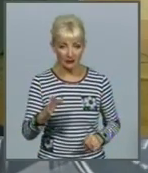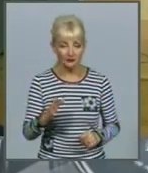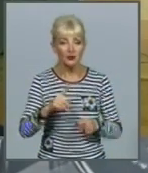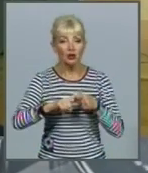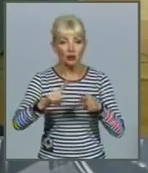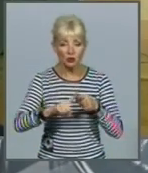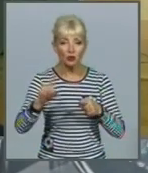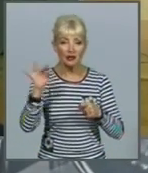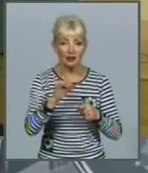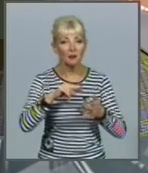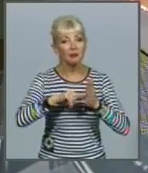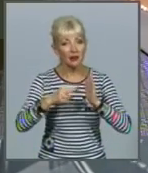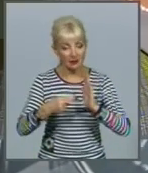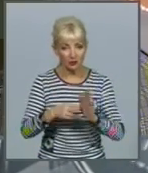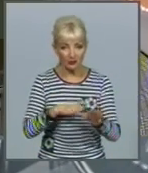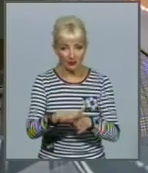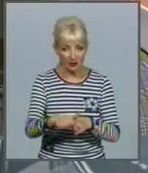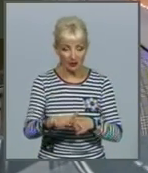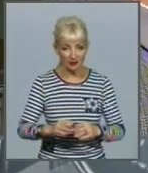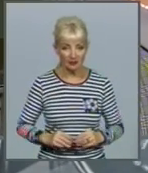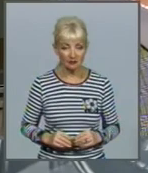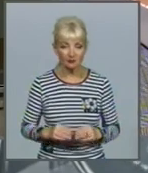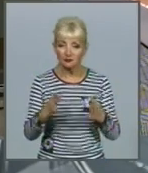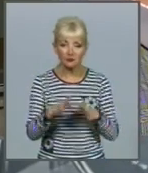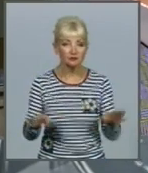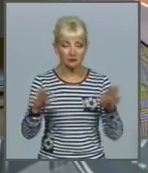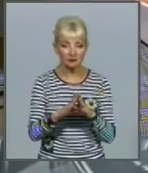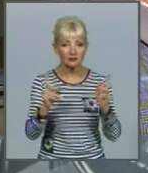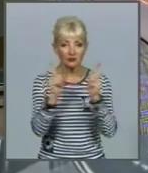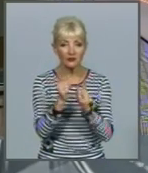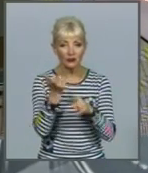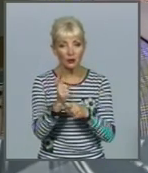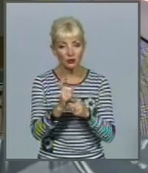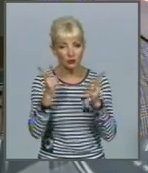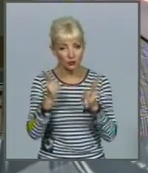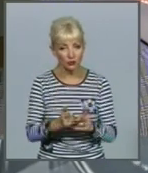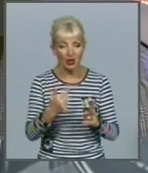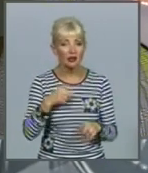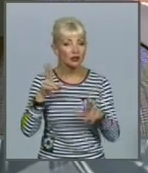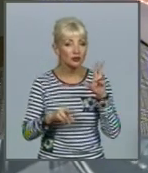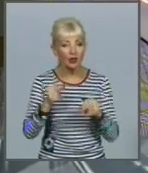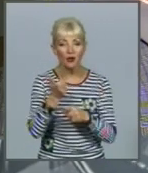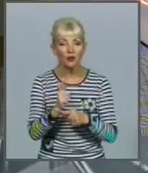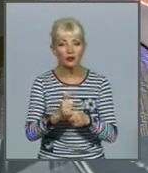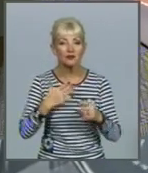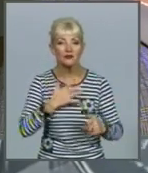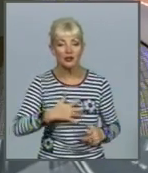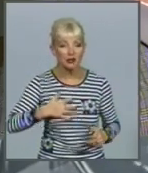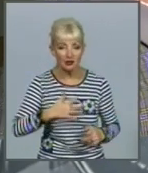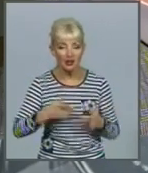планують реалізувати. Такі зустрічі дуже потрібні, я вважаю, що дуже важливі. Действительно, родители